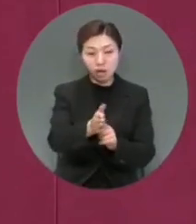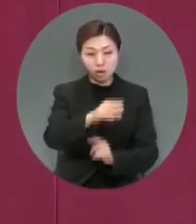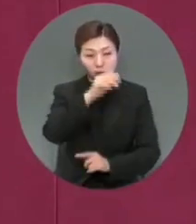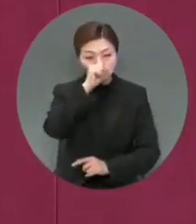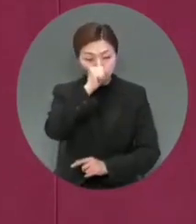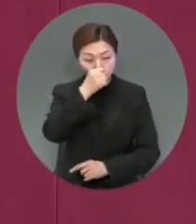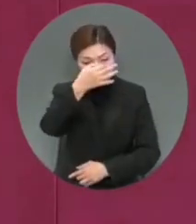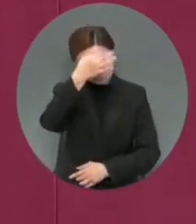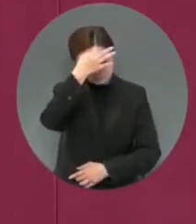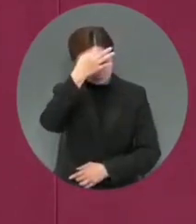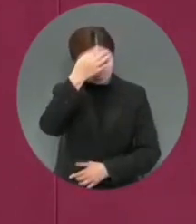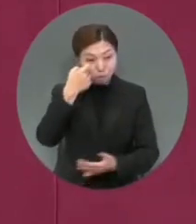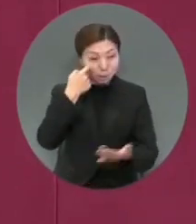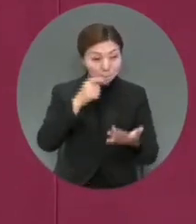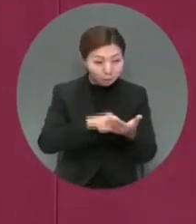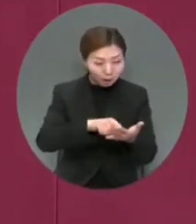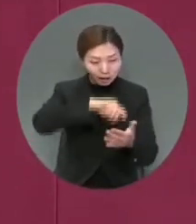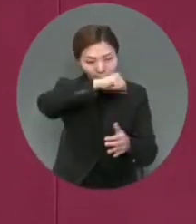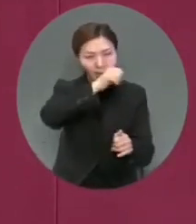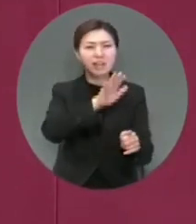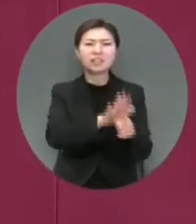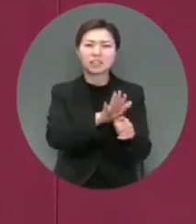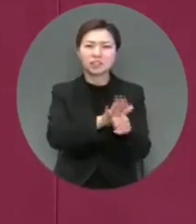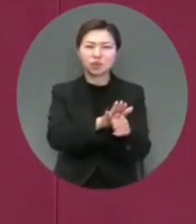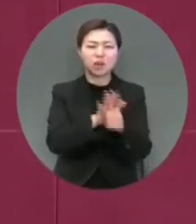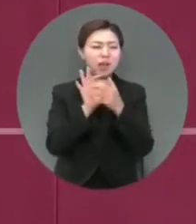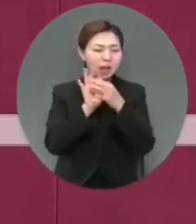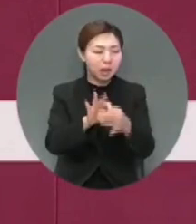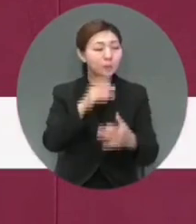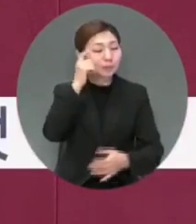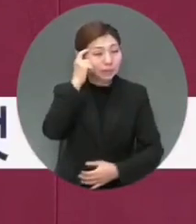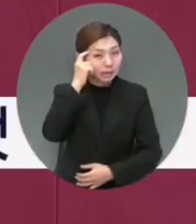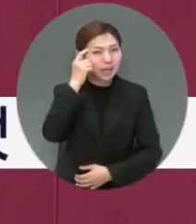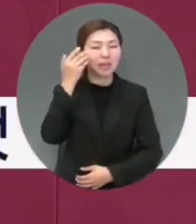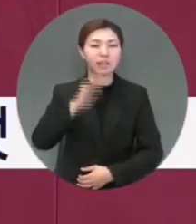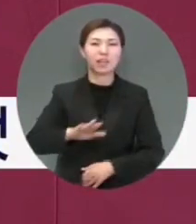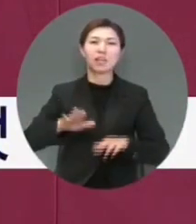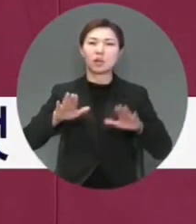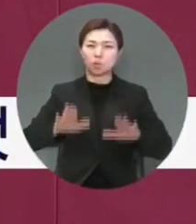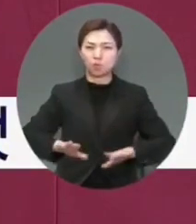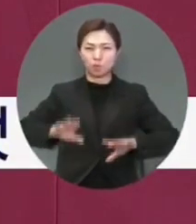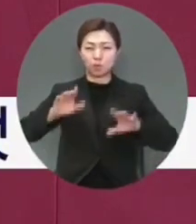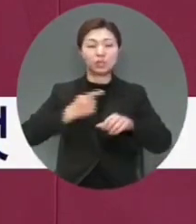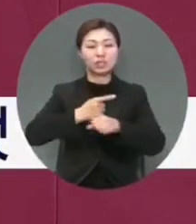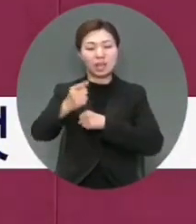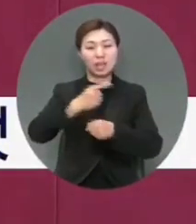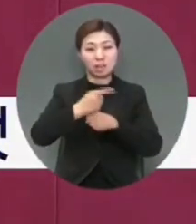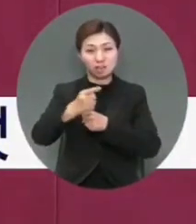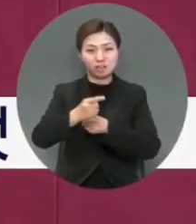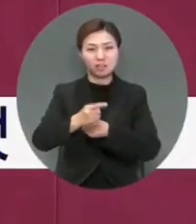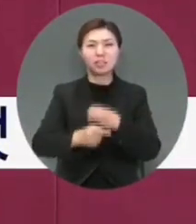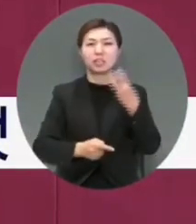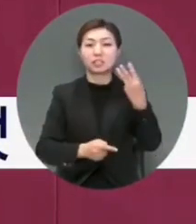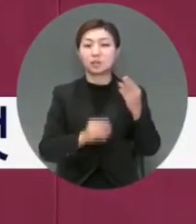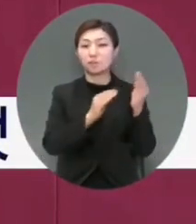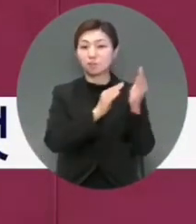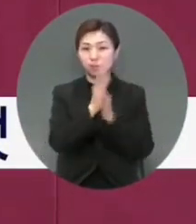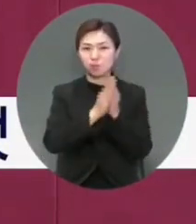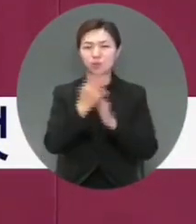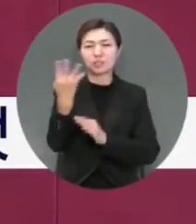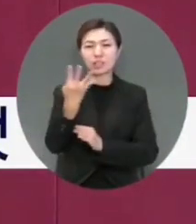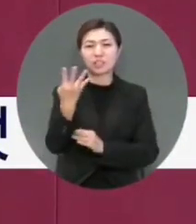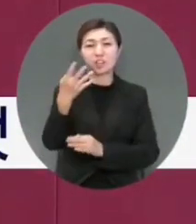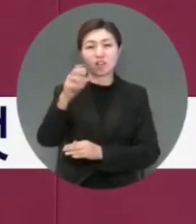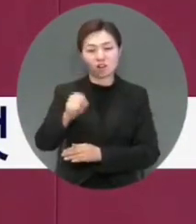늘릴 것이지만 일단 이번에 지출 구조 조정을 통해 마련한 3조 4천억 원은